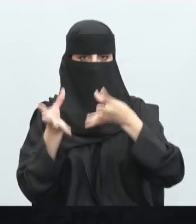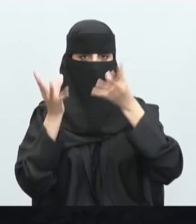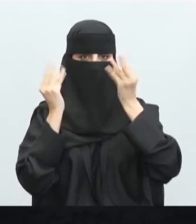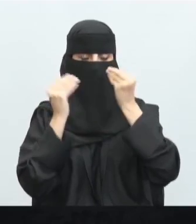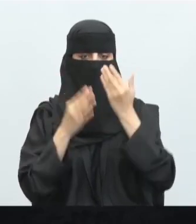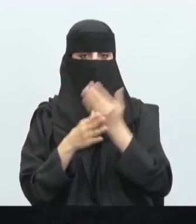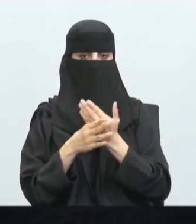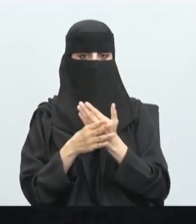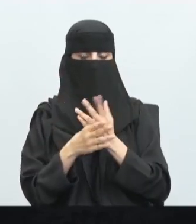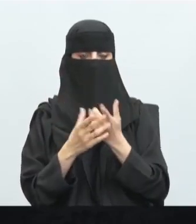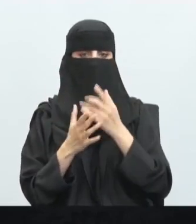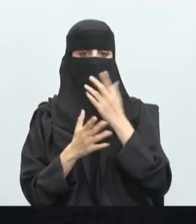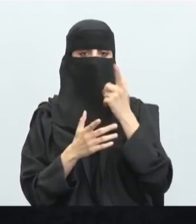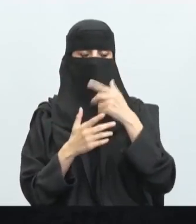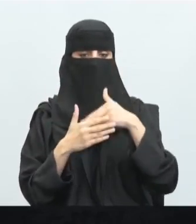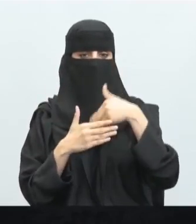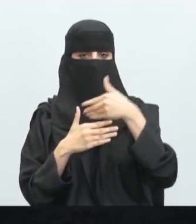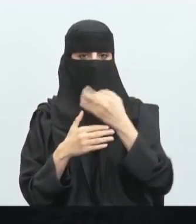تتاكدوا من